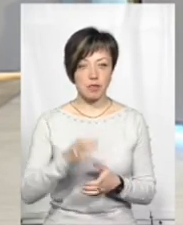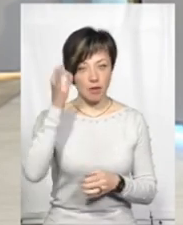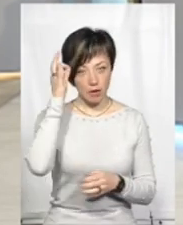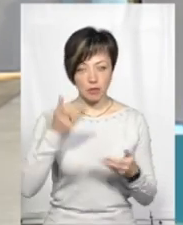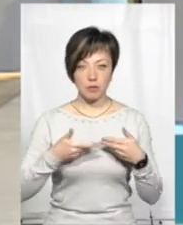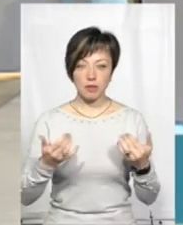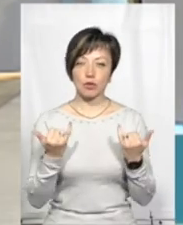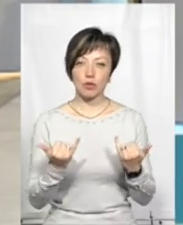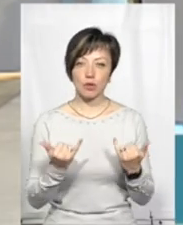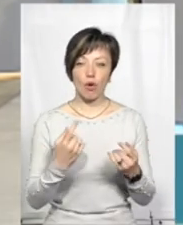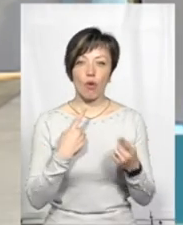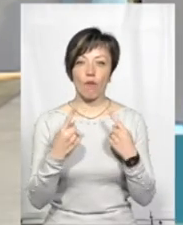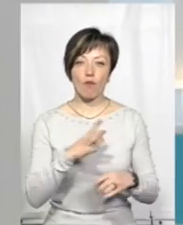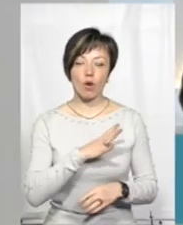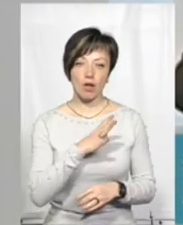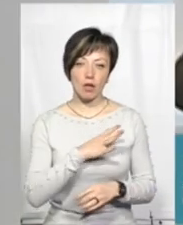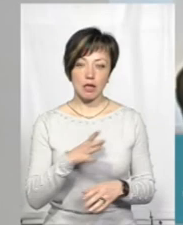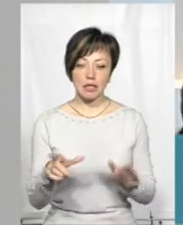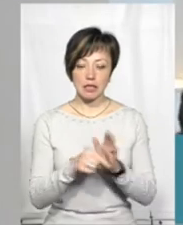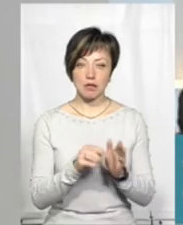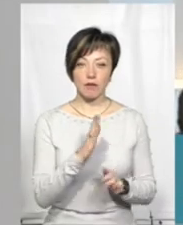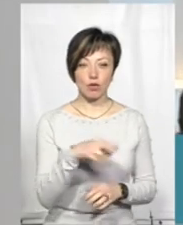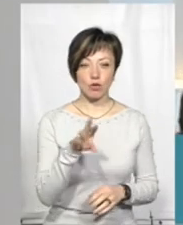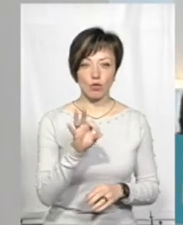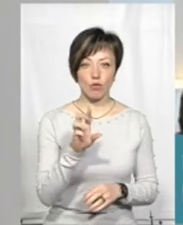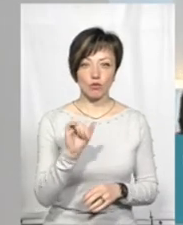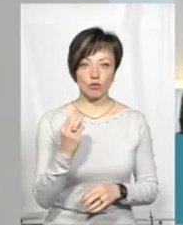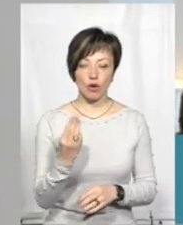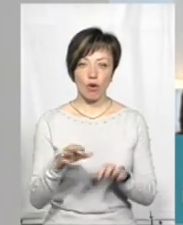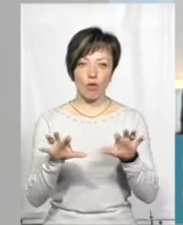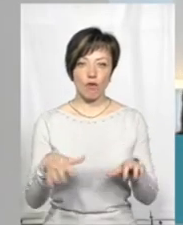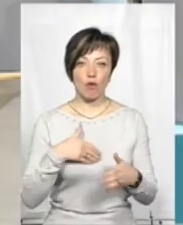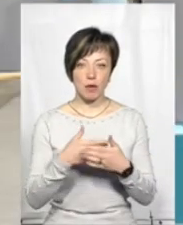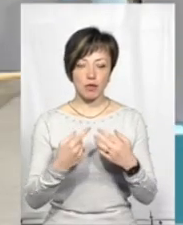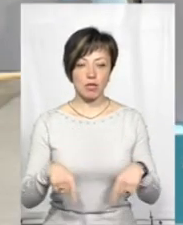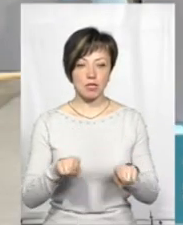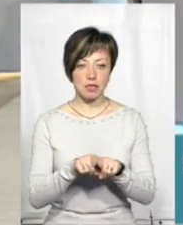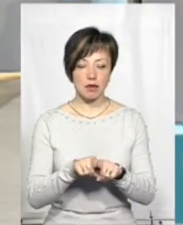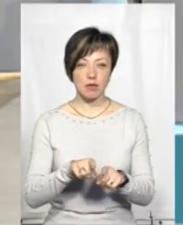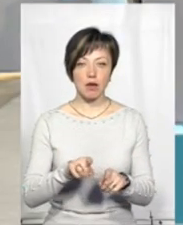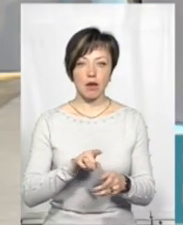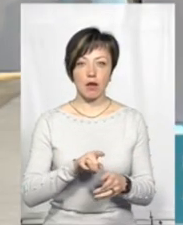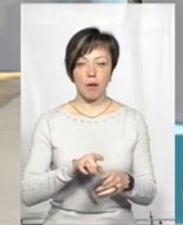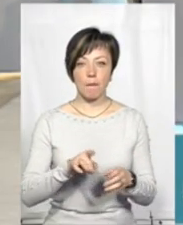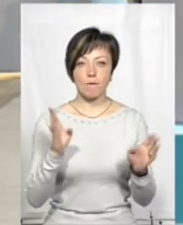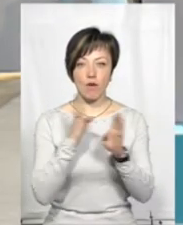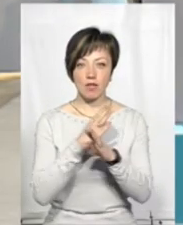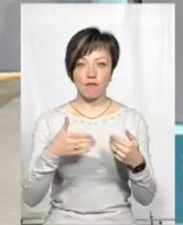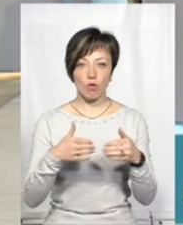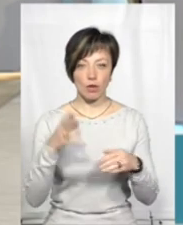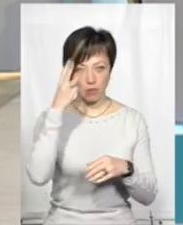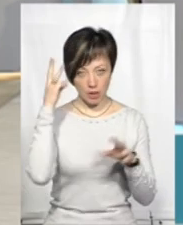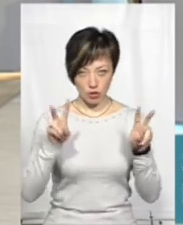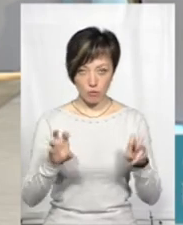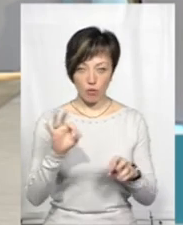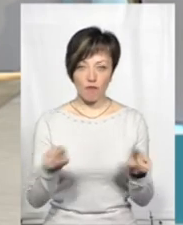Нагадую, ми сьогодні говорили із Віктором Добушем, головою громадської організації «Повітряні ворота Хмельниччини»,